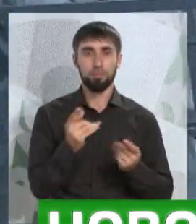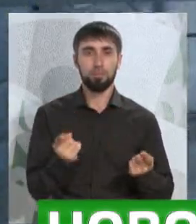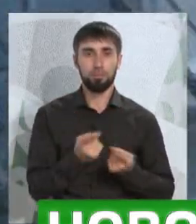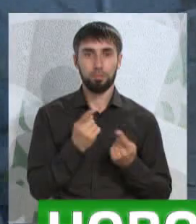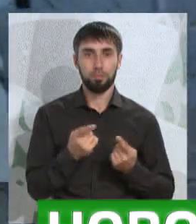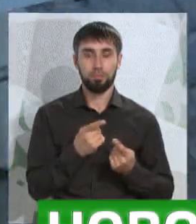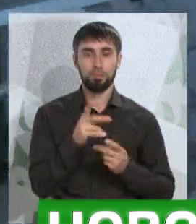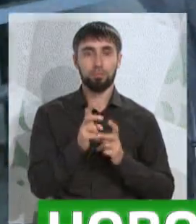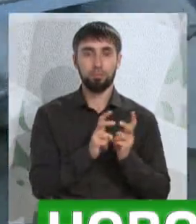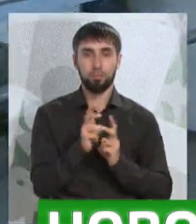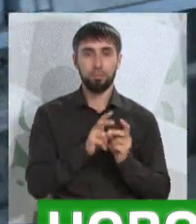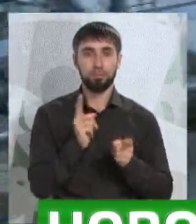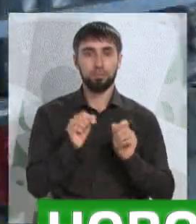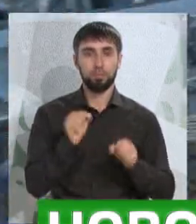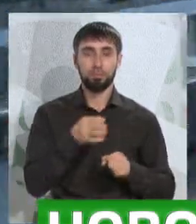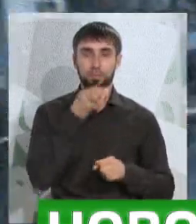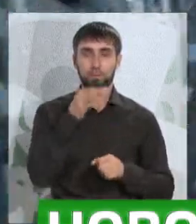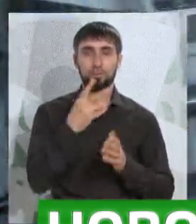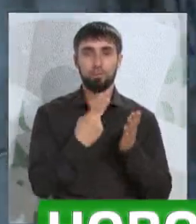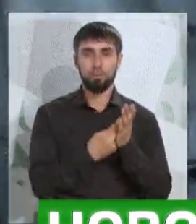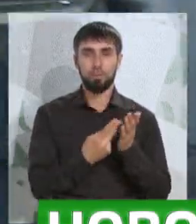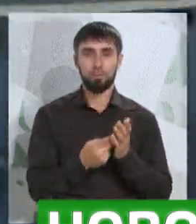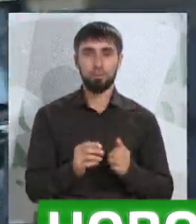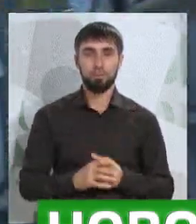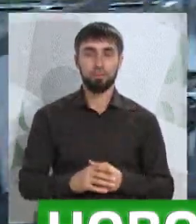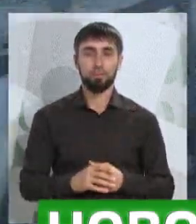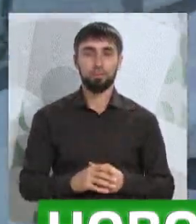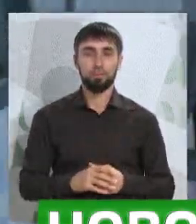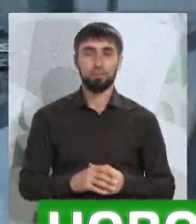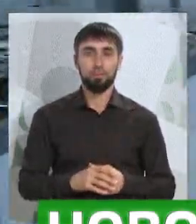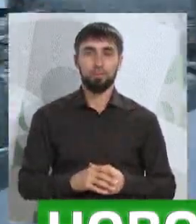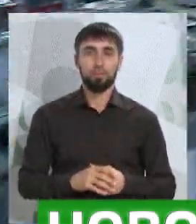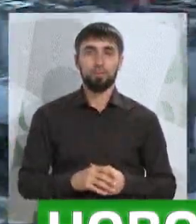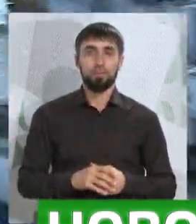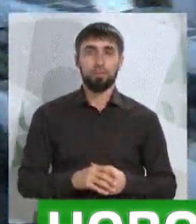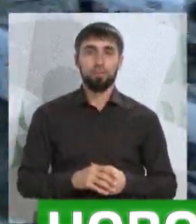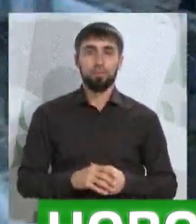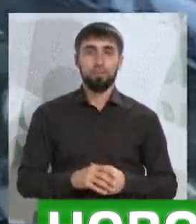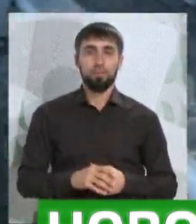а этот завод действительно можно назвать образцовым. Хава Гагиева, Адам Далаков, Новости 24.